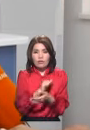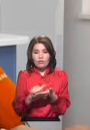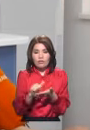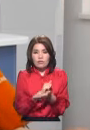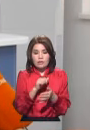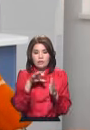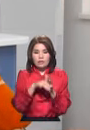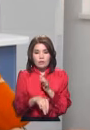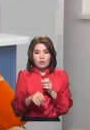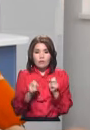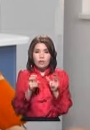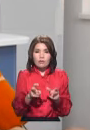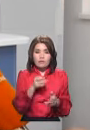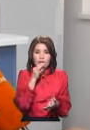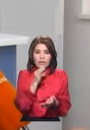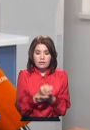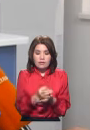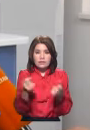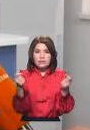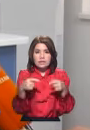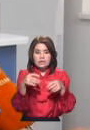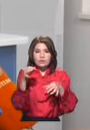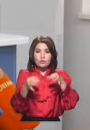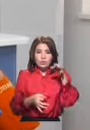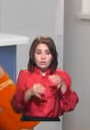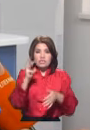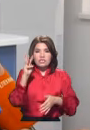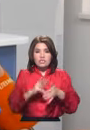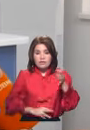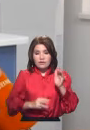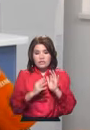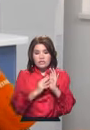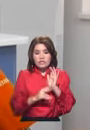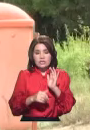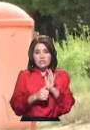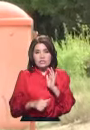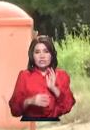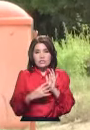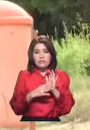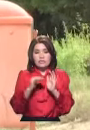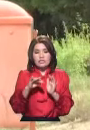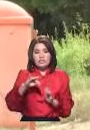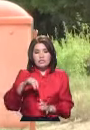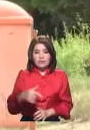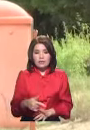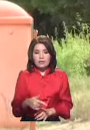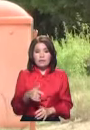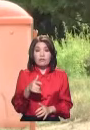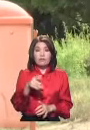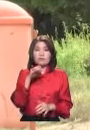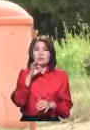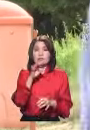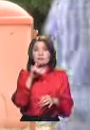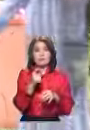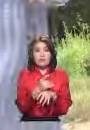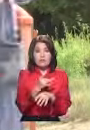к уголовной ответственности. Согласно приговору суда, ей наложен штраф 69 тысяч тенге. Отмечу, что это уже не